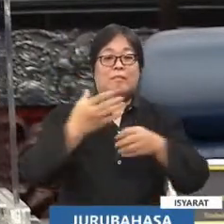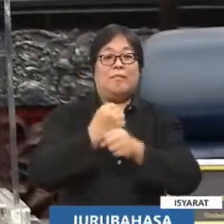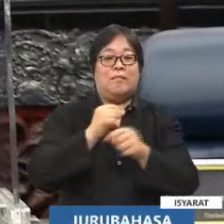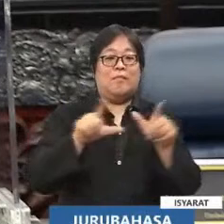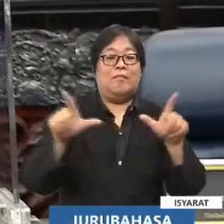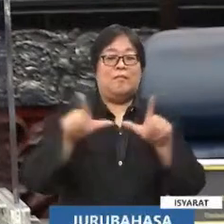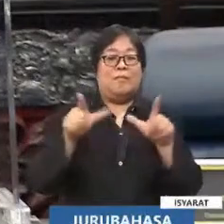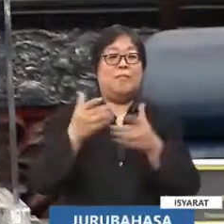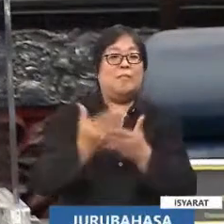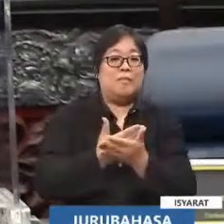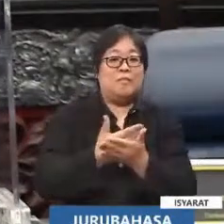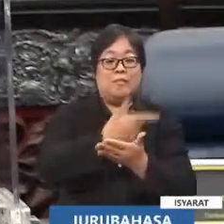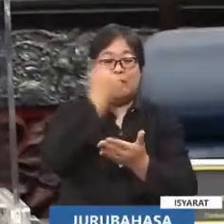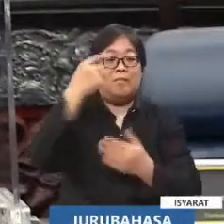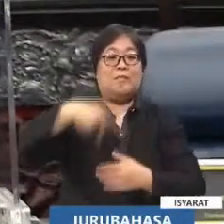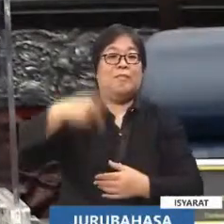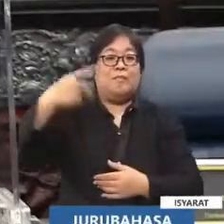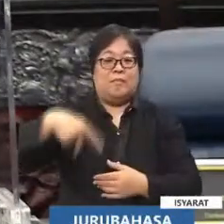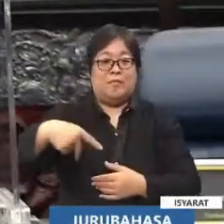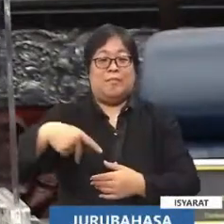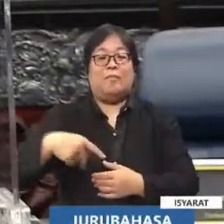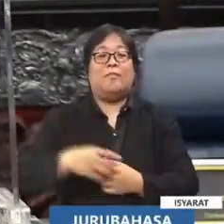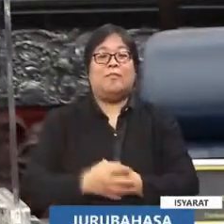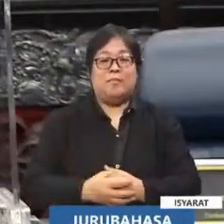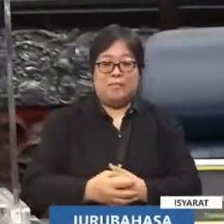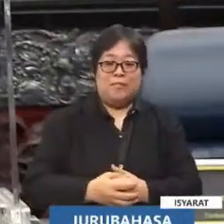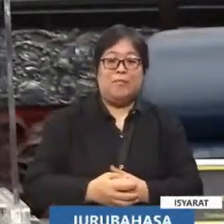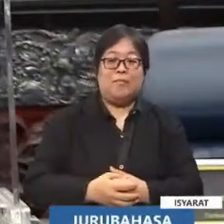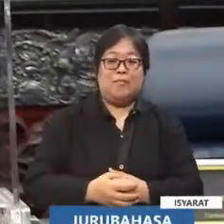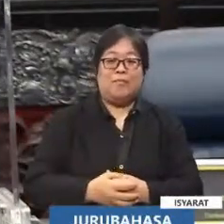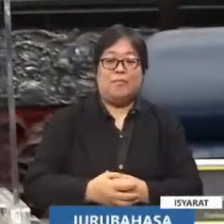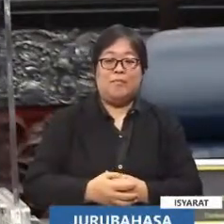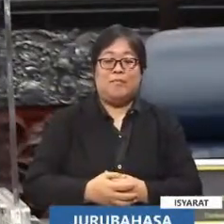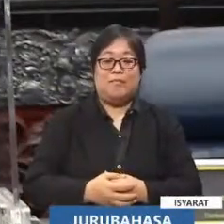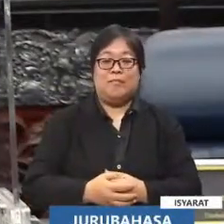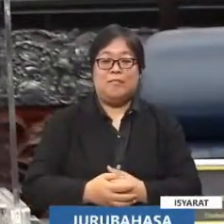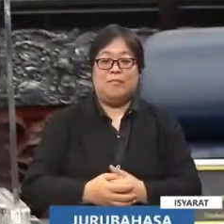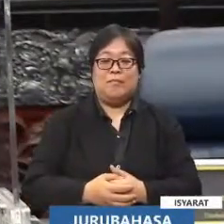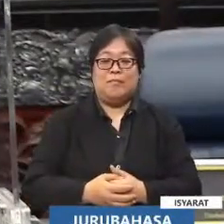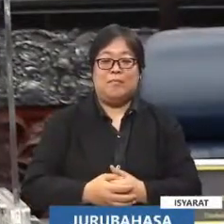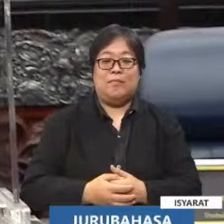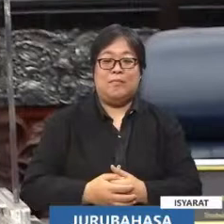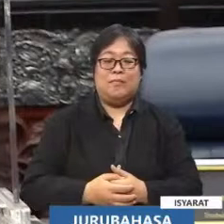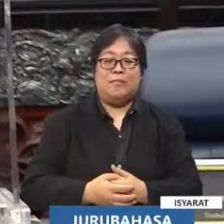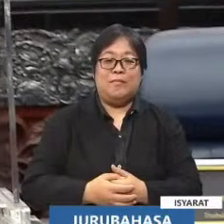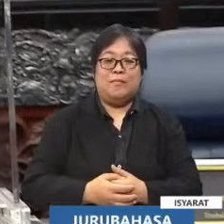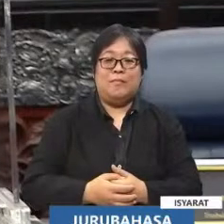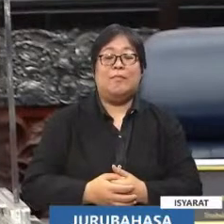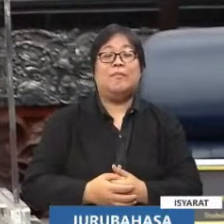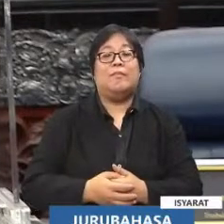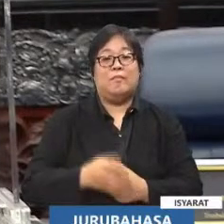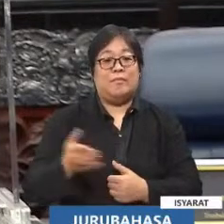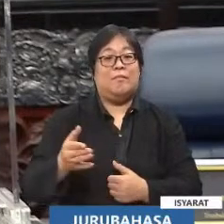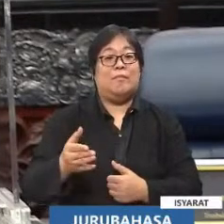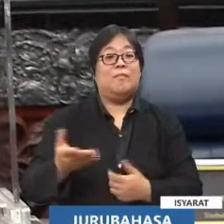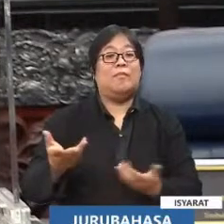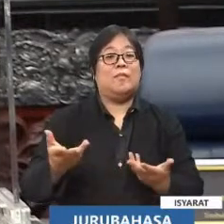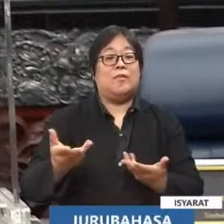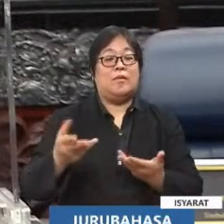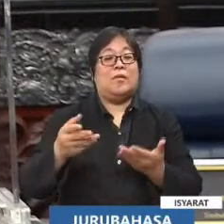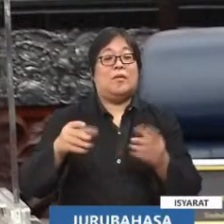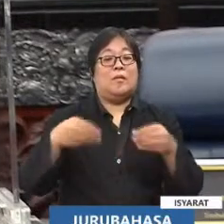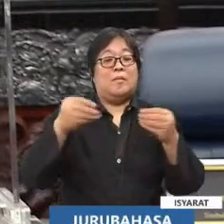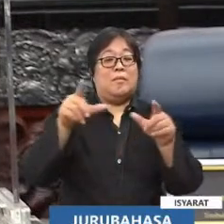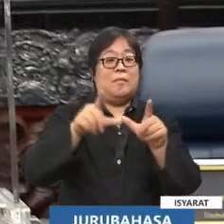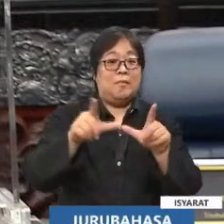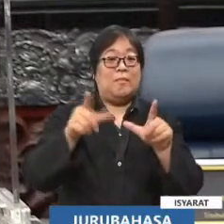pembaruan lesen yang disebabkan oleh Perintah Kawalan Pergerakan juga diberikan sehingga 31 hari bulan Disember. Di mana pengecualian fee bagi pembaruan